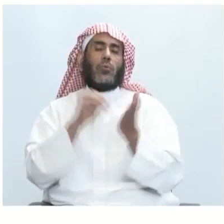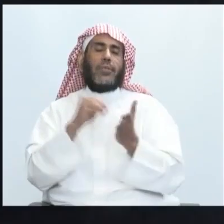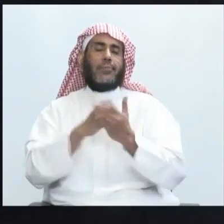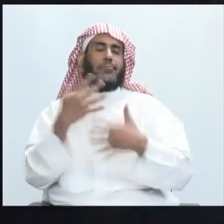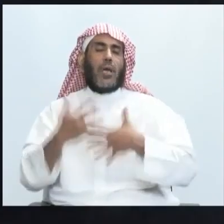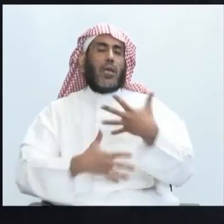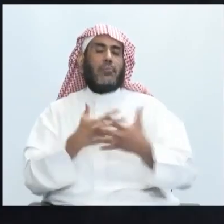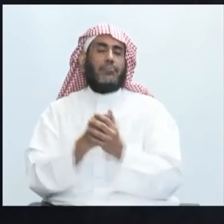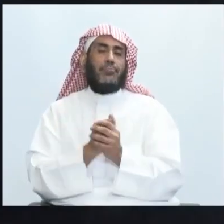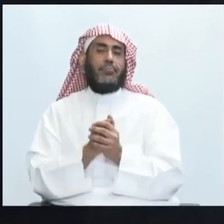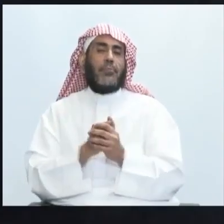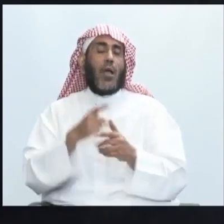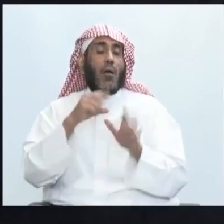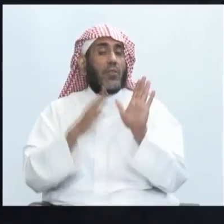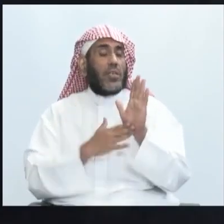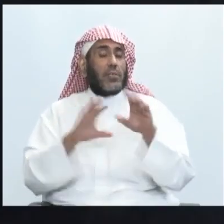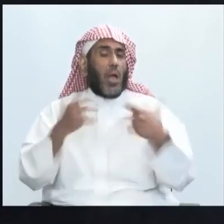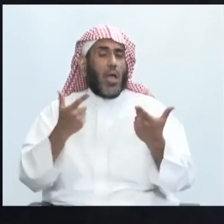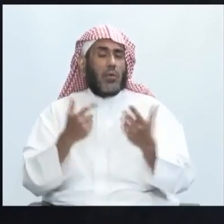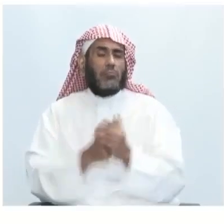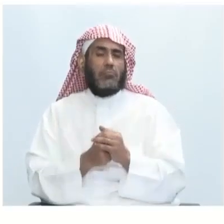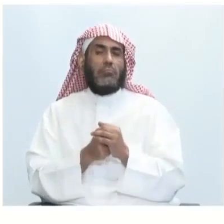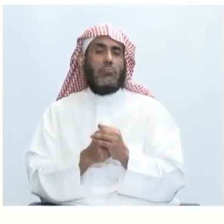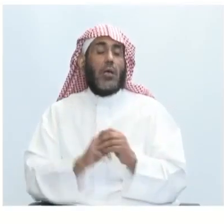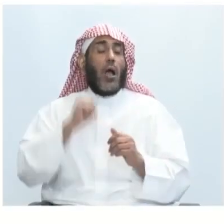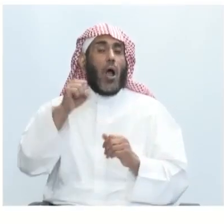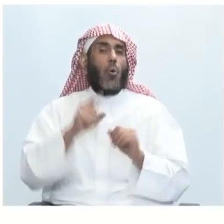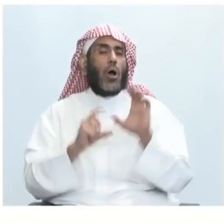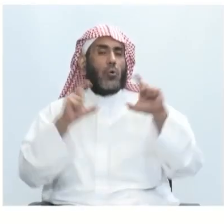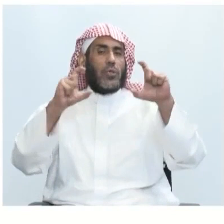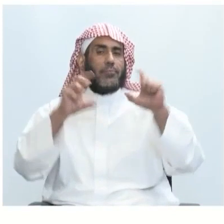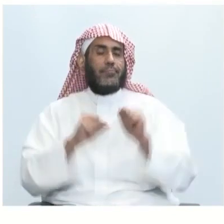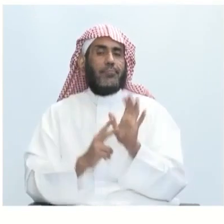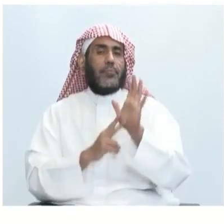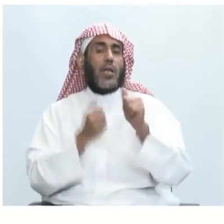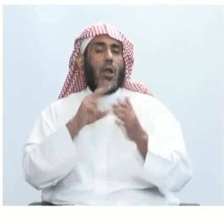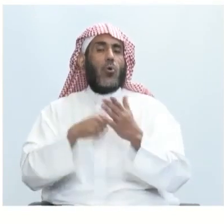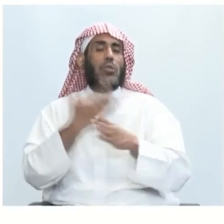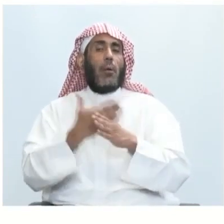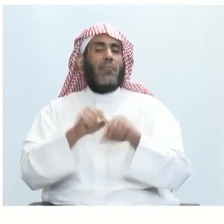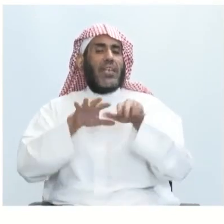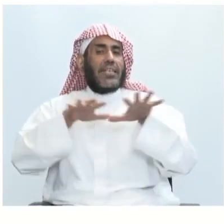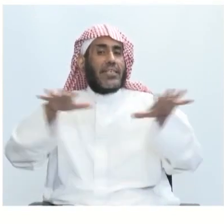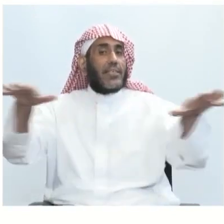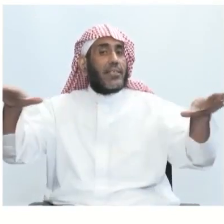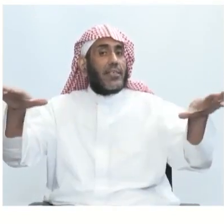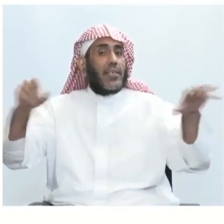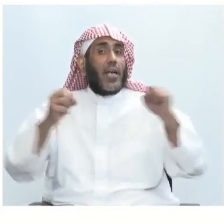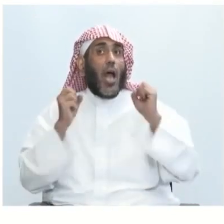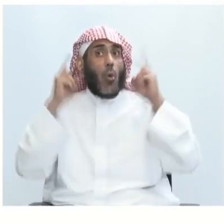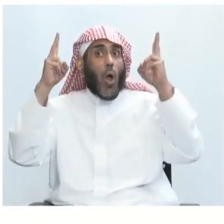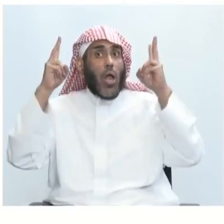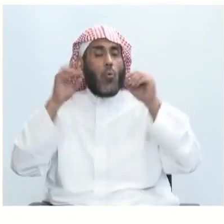ذكرت في النص اقوى حجه هنا انه سبب في نشر الوعي